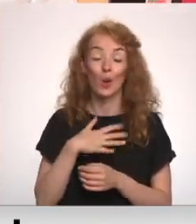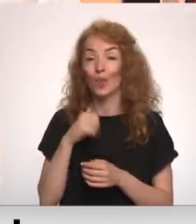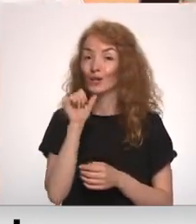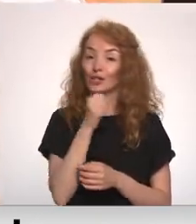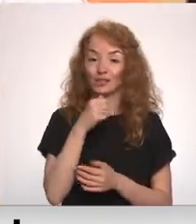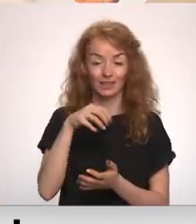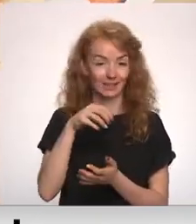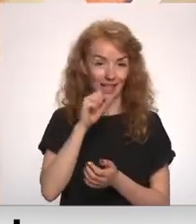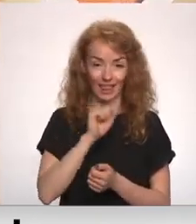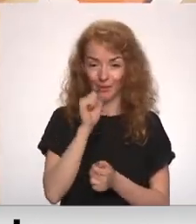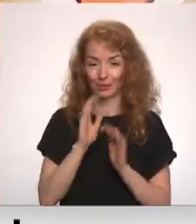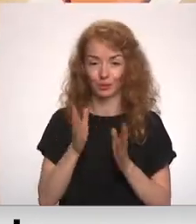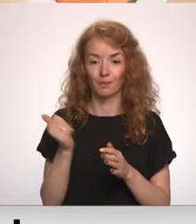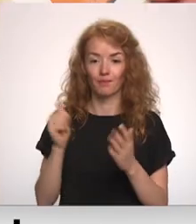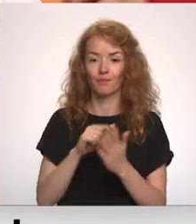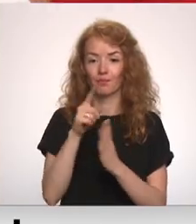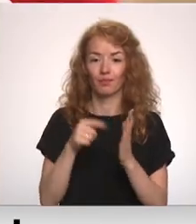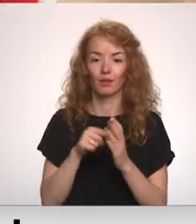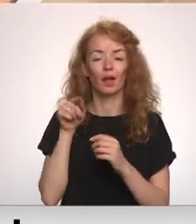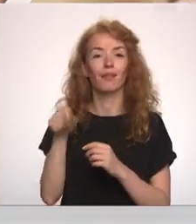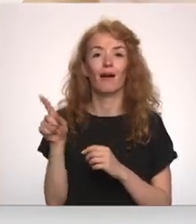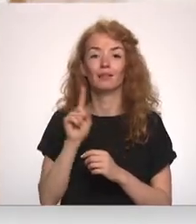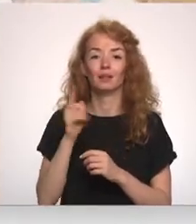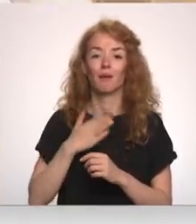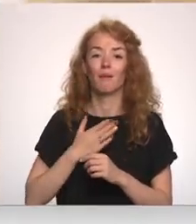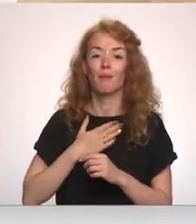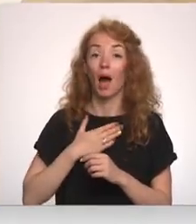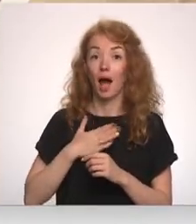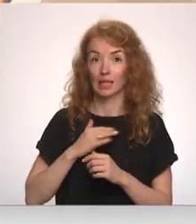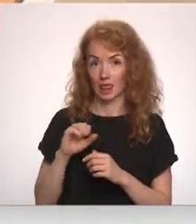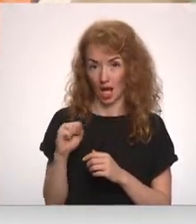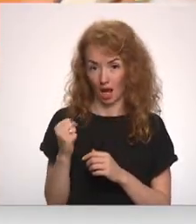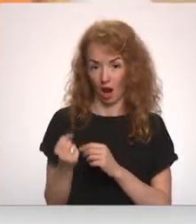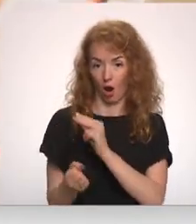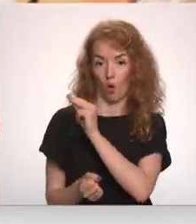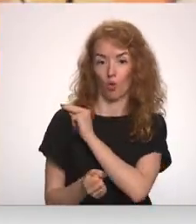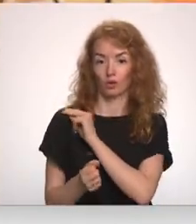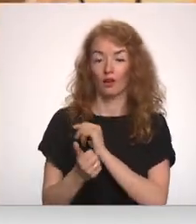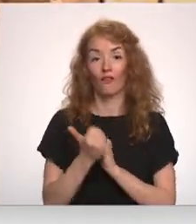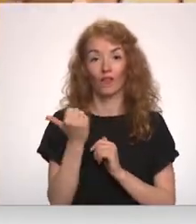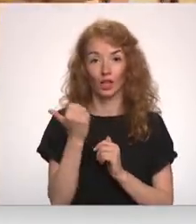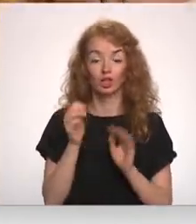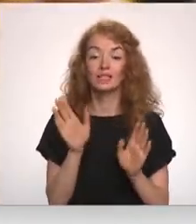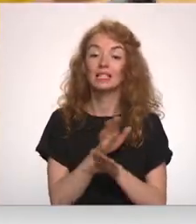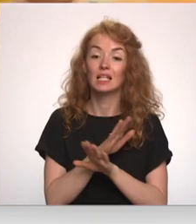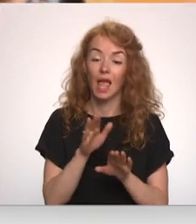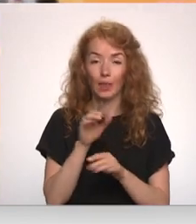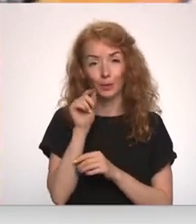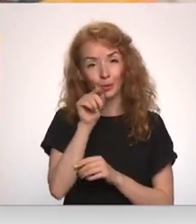garšīgs saldējums būs. Kas tas? Tas ir mans draugs. Viņš dzied, jums dzied.